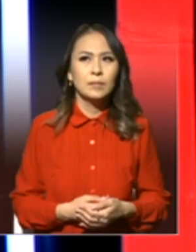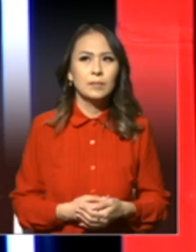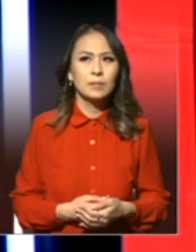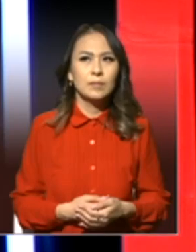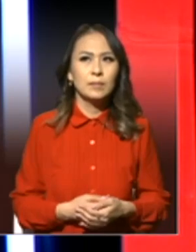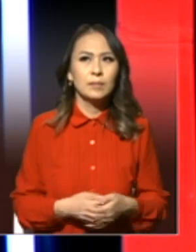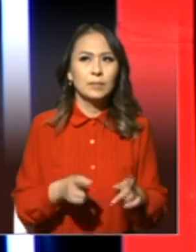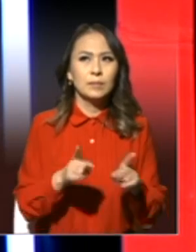жабылап айтпайды.